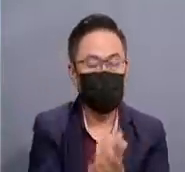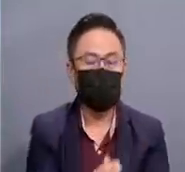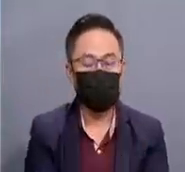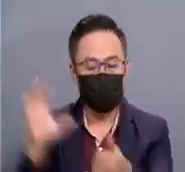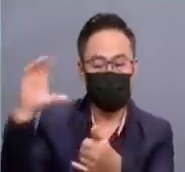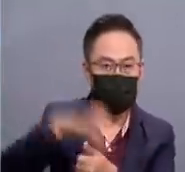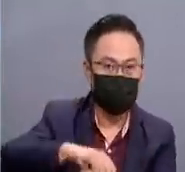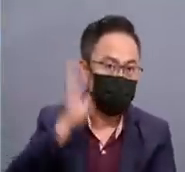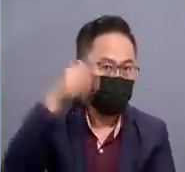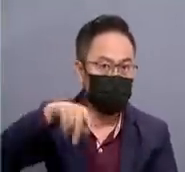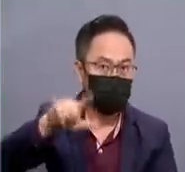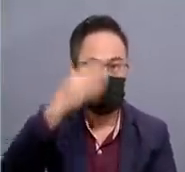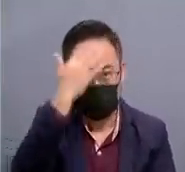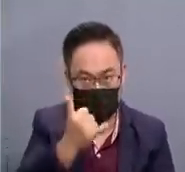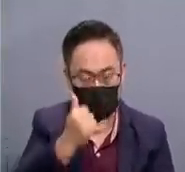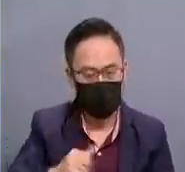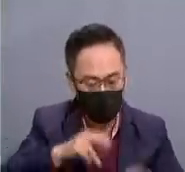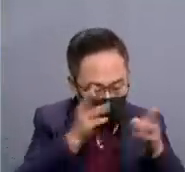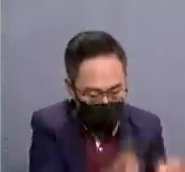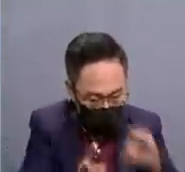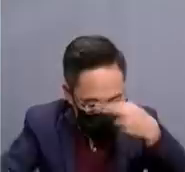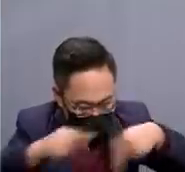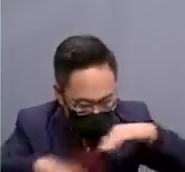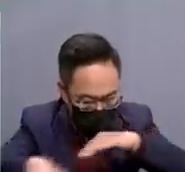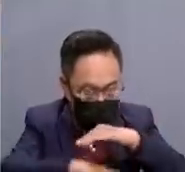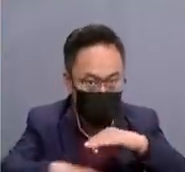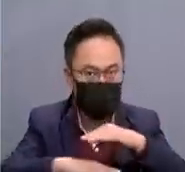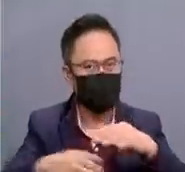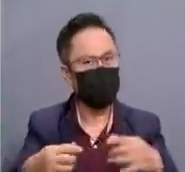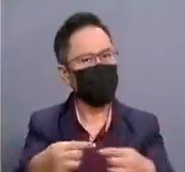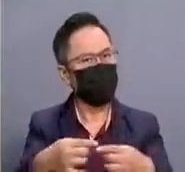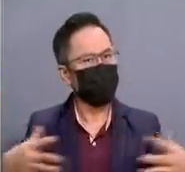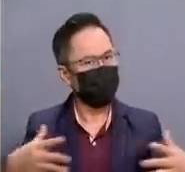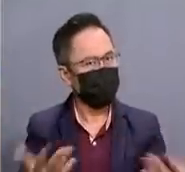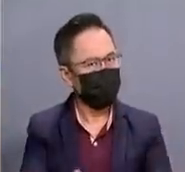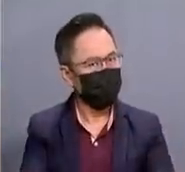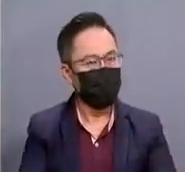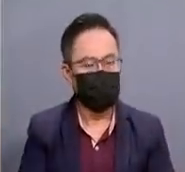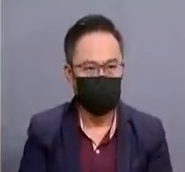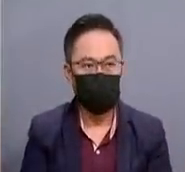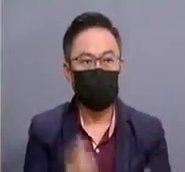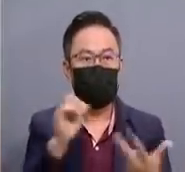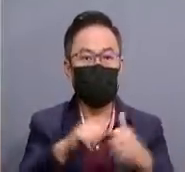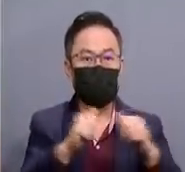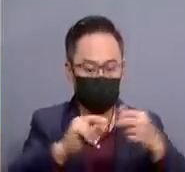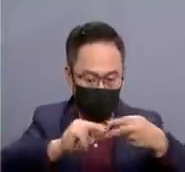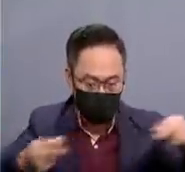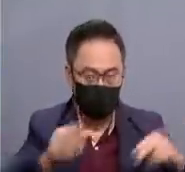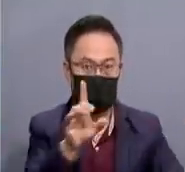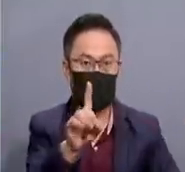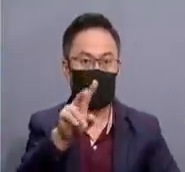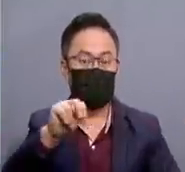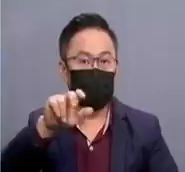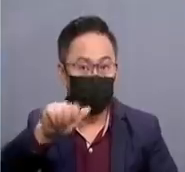าเชื่อถือหรือไม่ไปฟังเสียงของทนายตั้มกันครับ เรื่อง DNA นะครับคือตอนแรกเนี่ยมาให้ข่าว